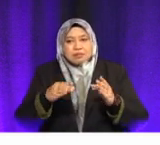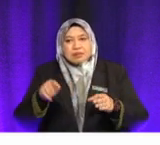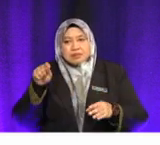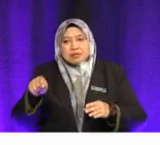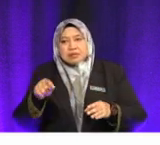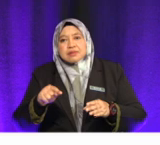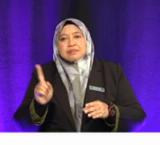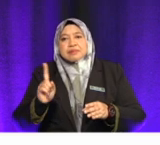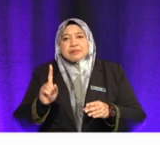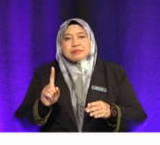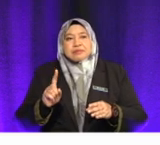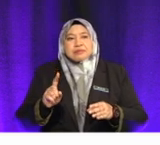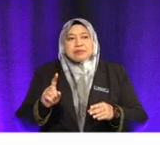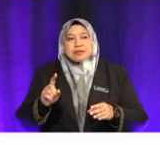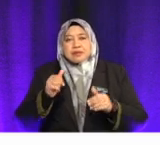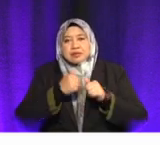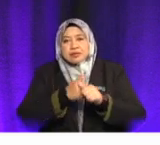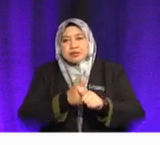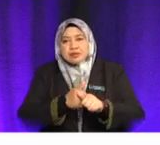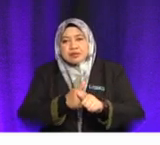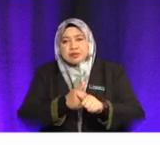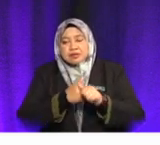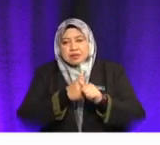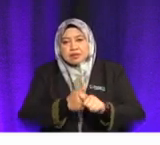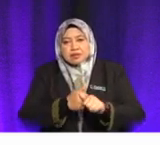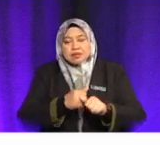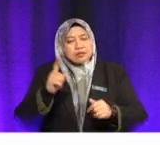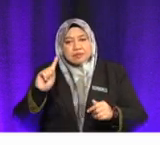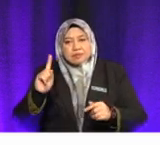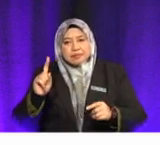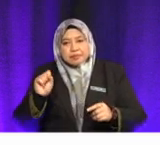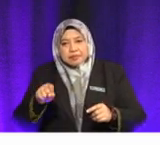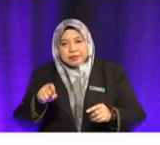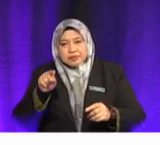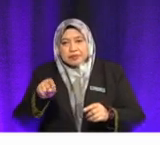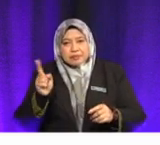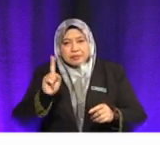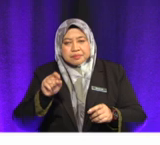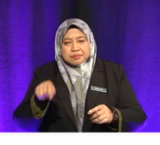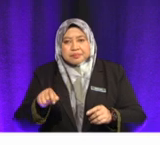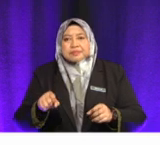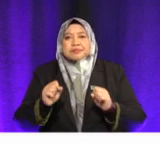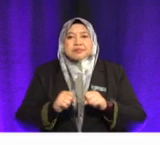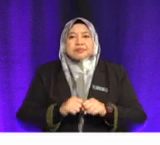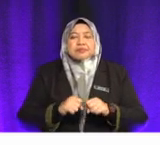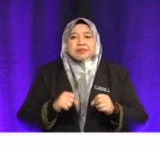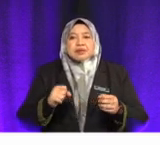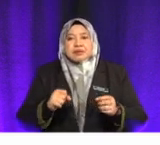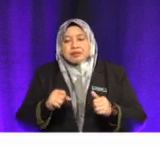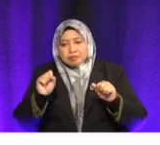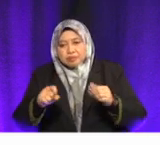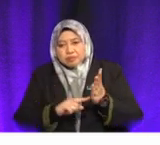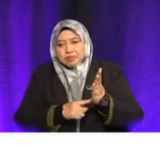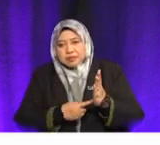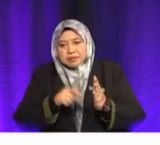ya yang dibeli adalah titik P dan titik r jadi Mira Bolehkan dengan titik p dulu